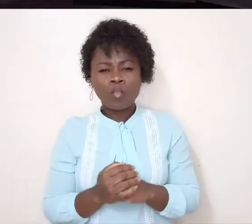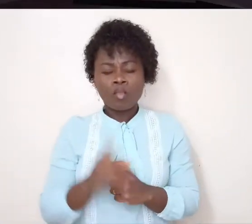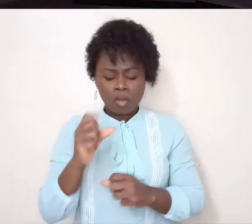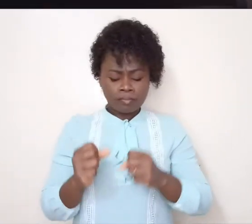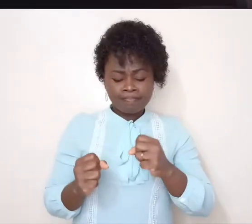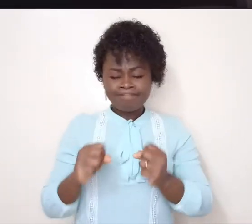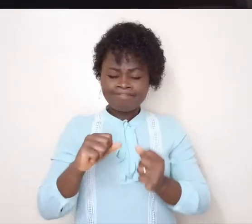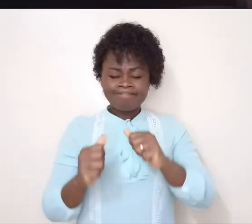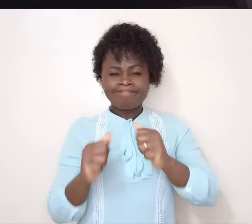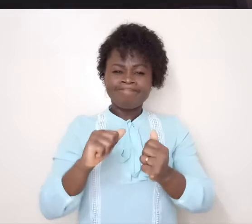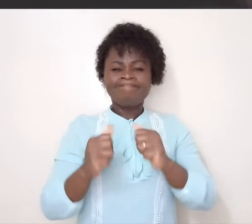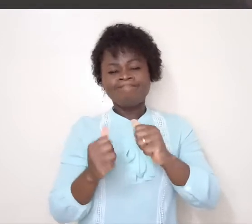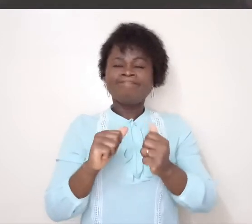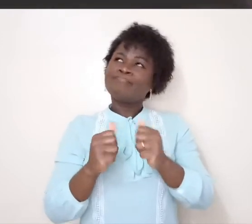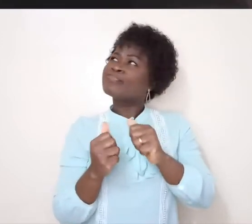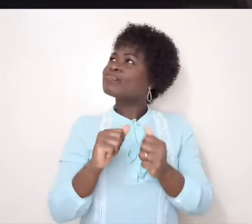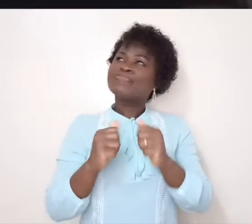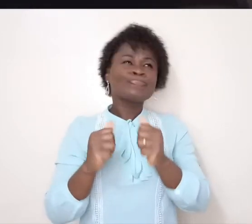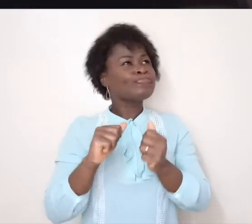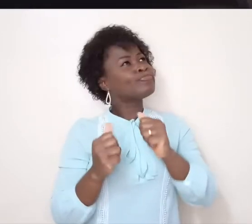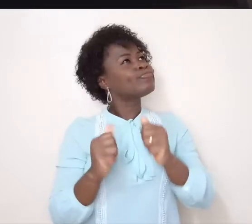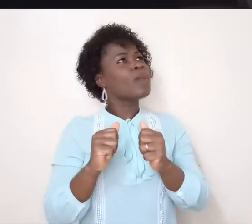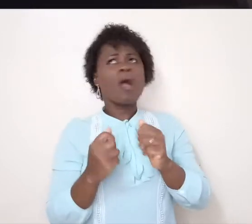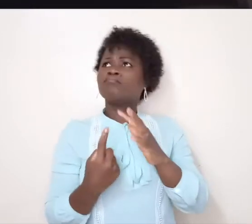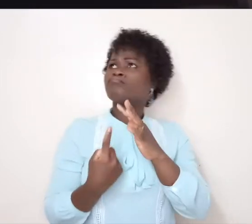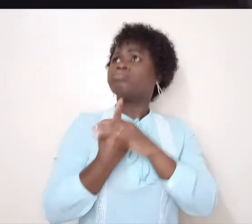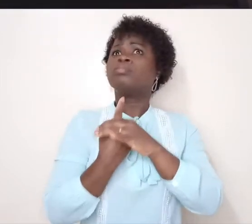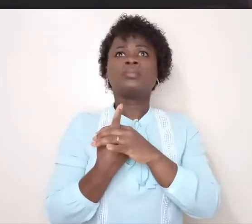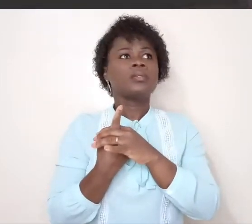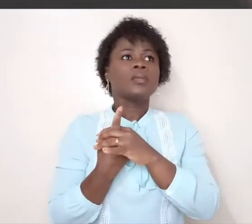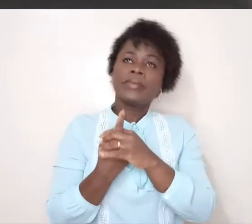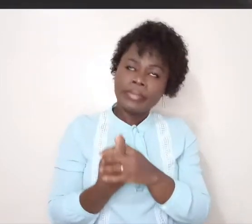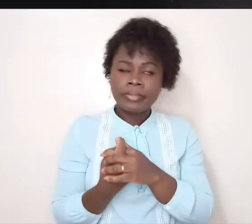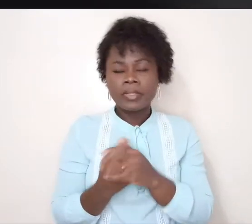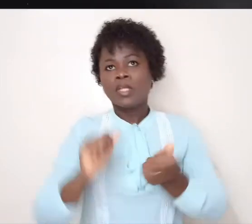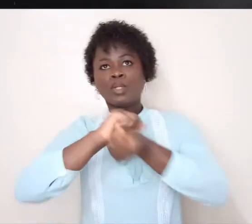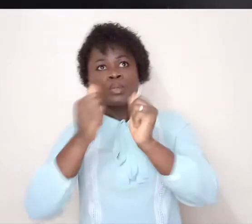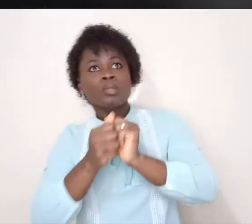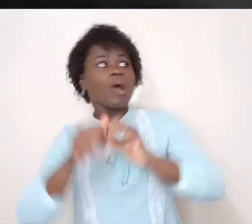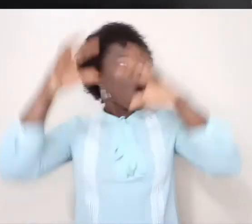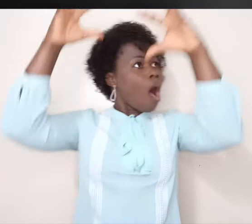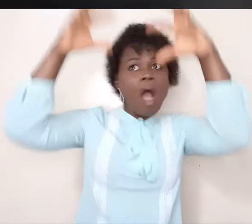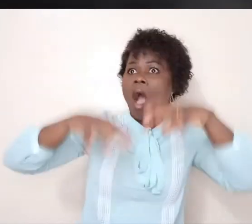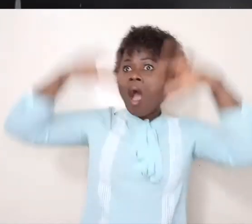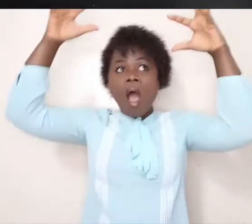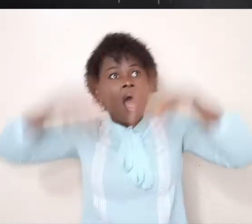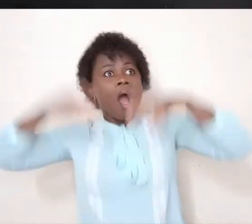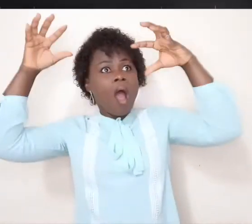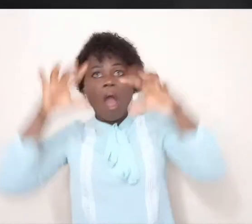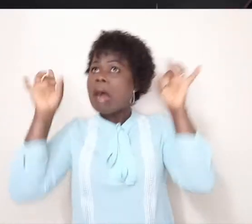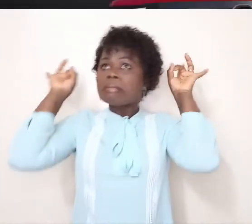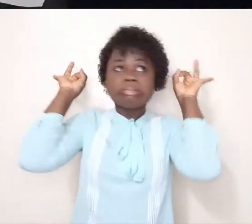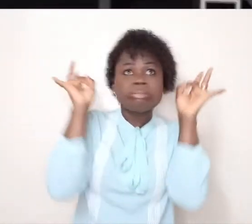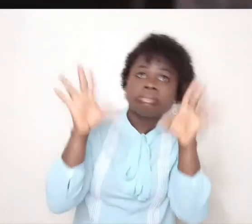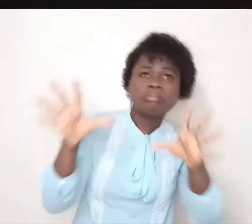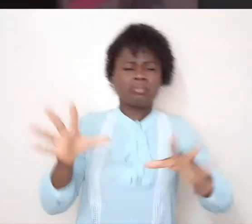Il conduit. Quelques minutes plus tard, le temps change. Brusquement, une tempête fait rage. Il pleut tellement